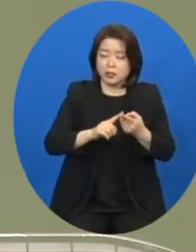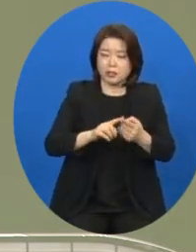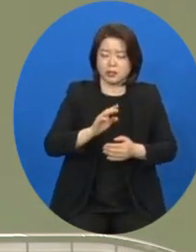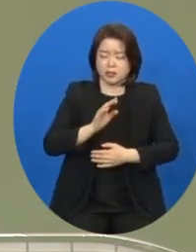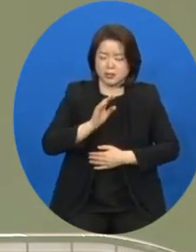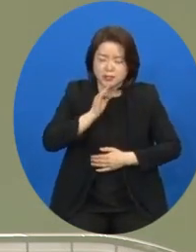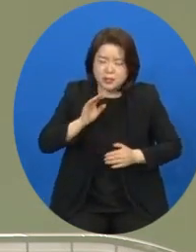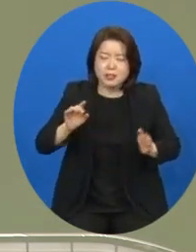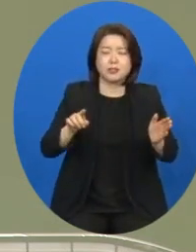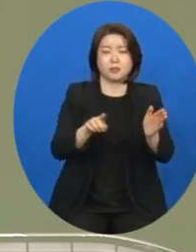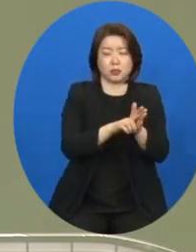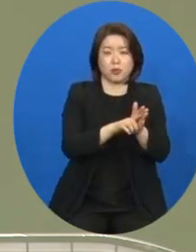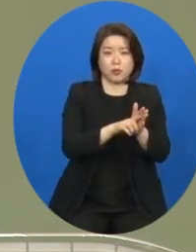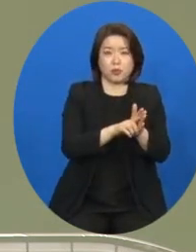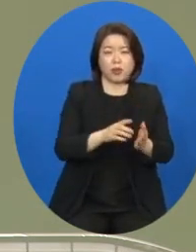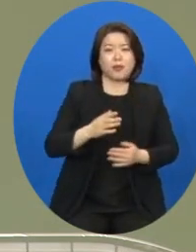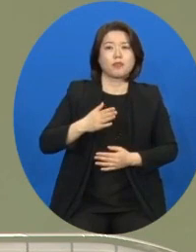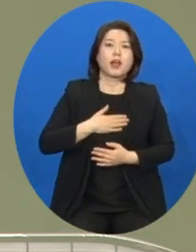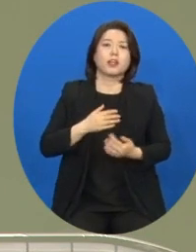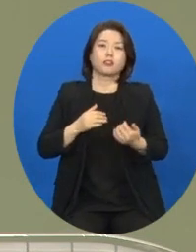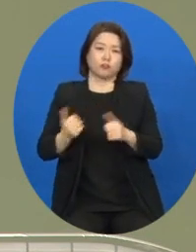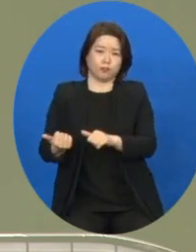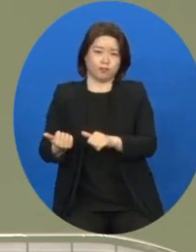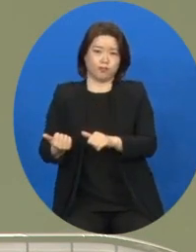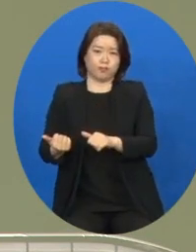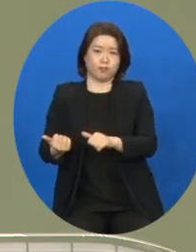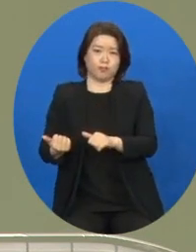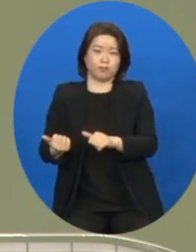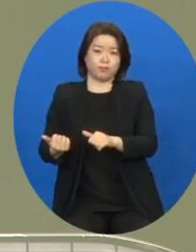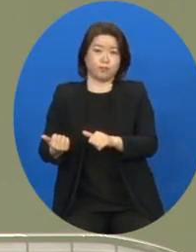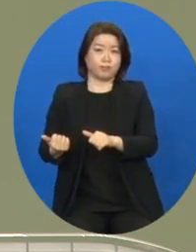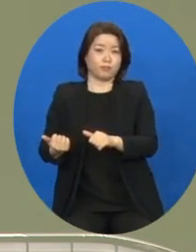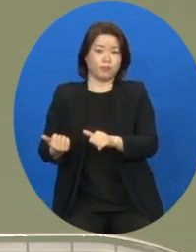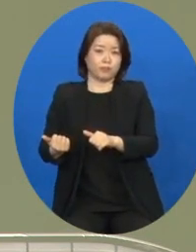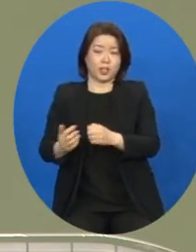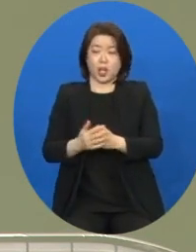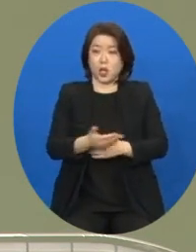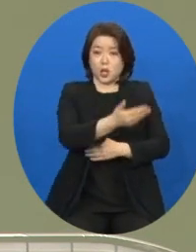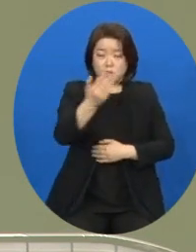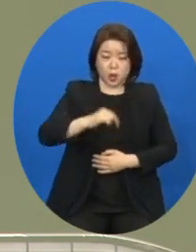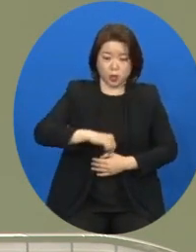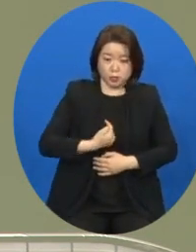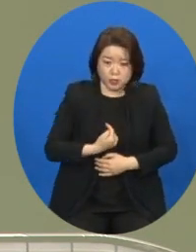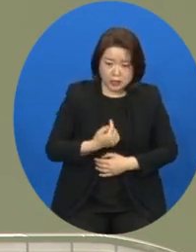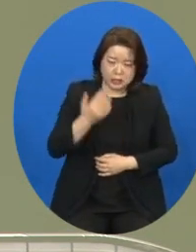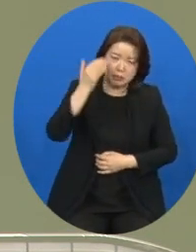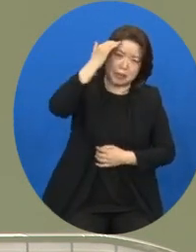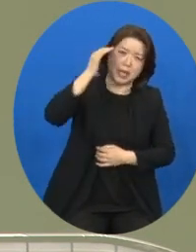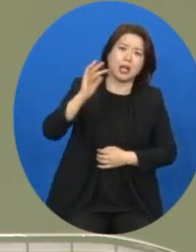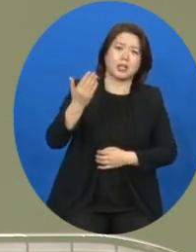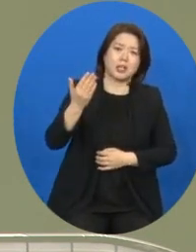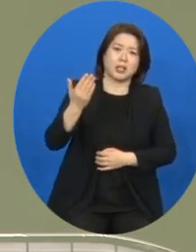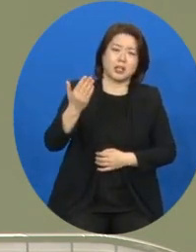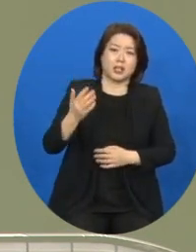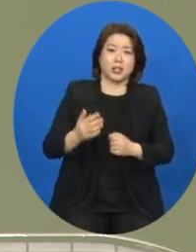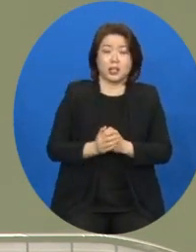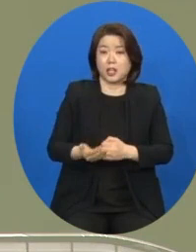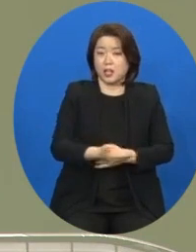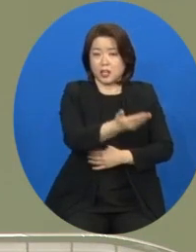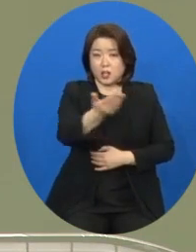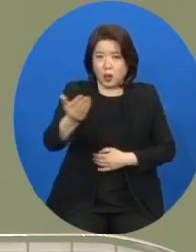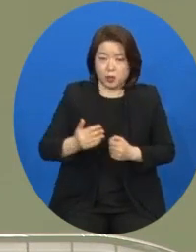믿고 나는 죽었습니다. 여러분 자신이 장애물이라는 거예요.